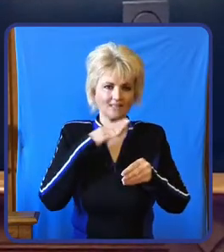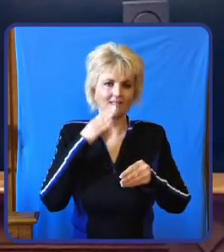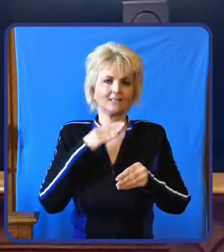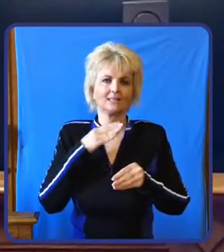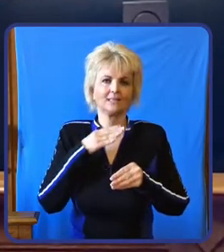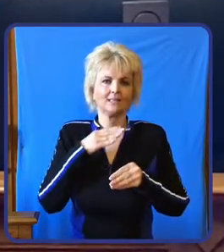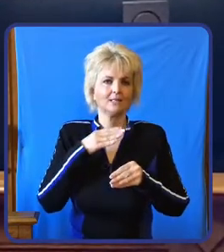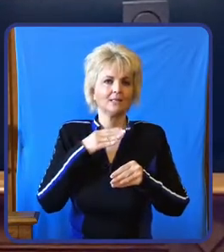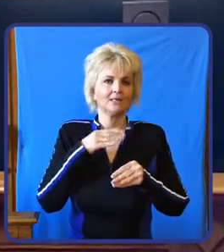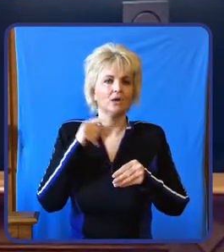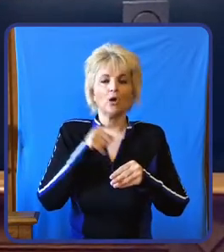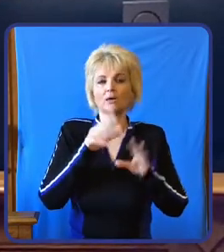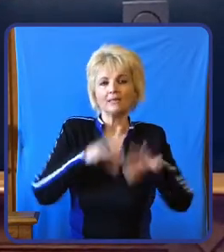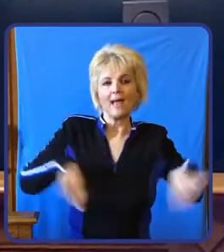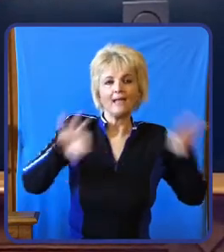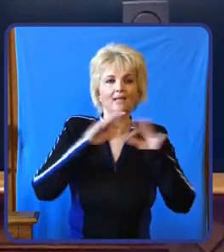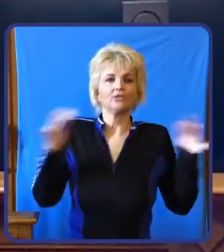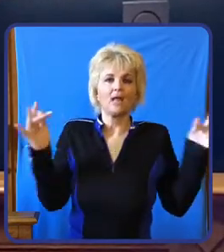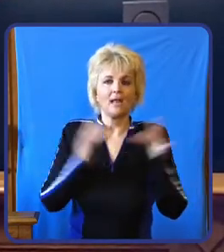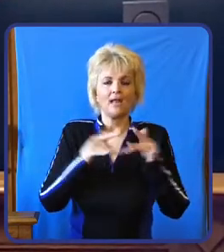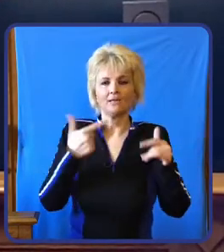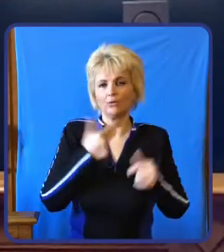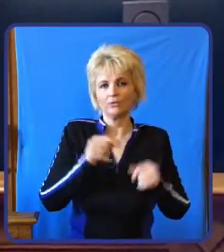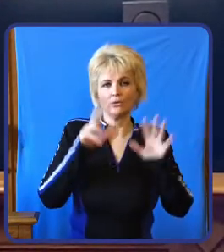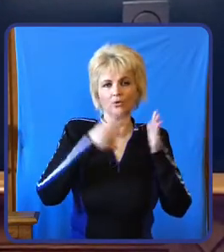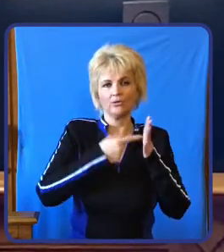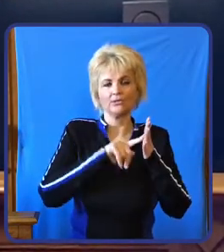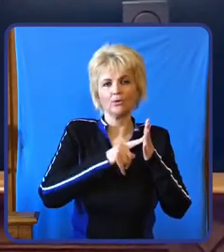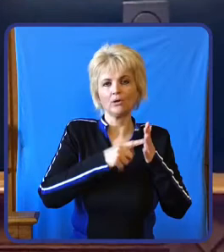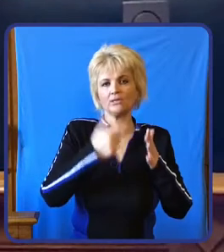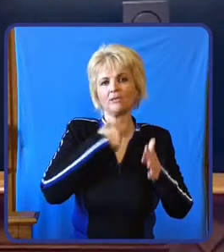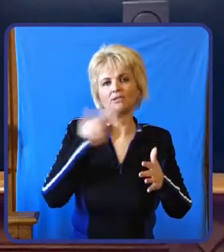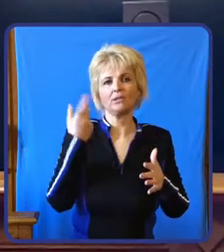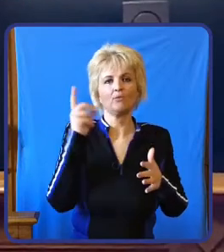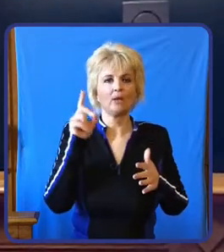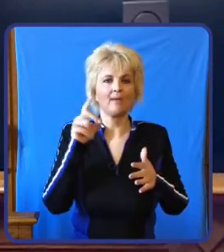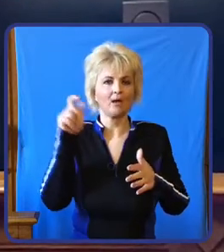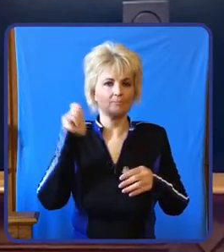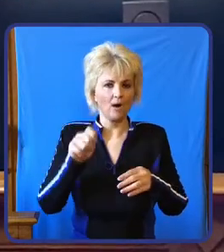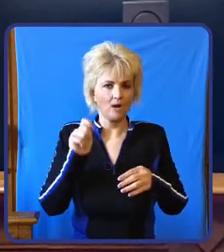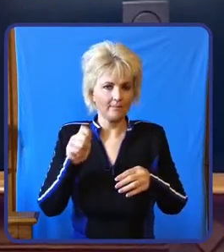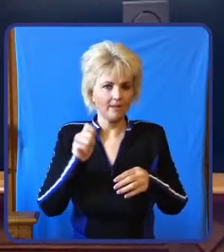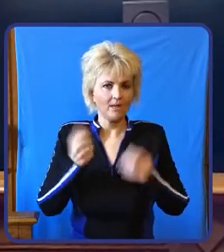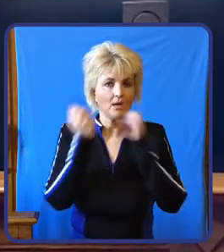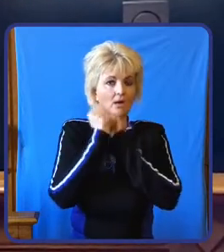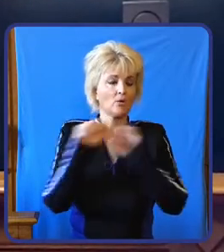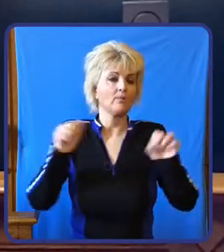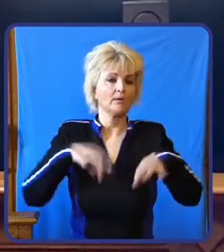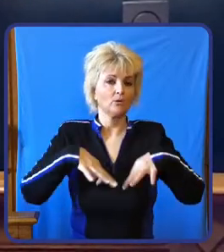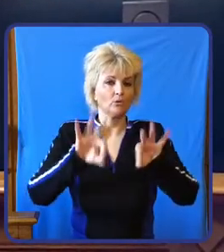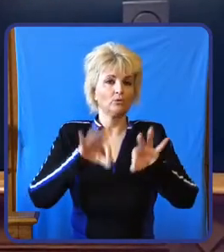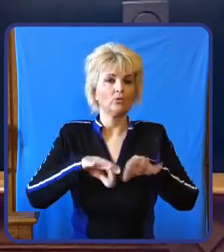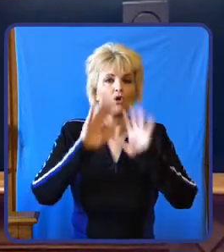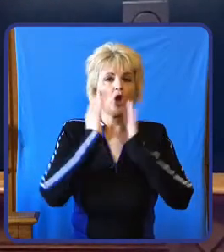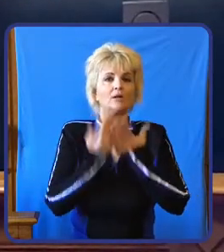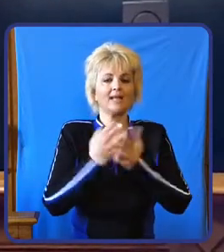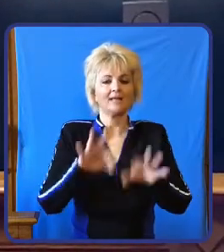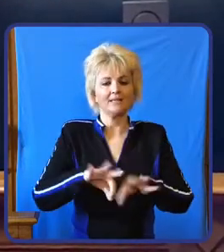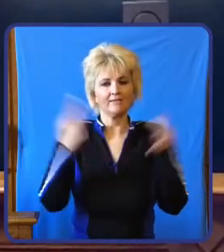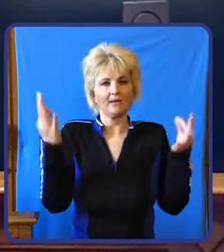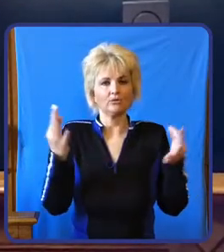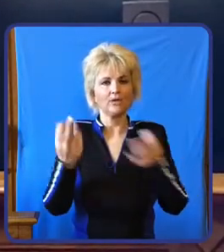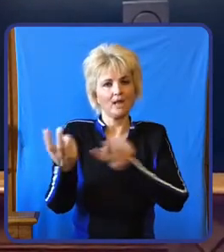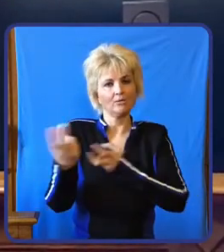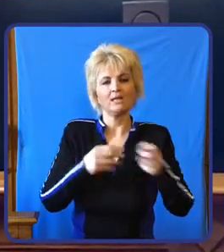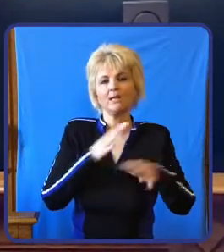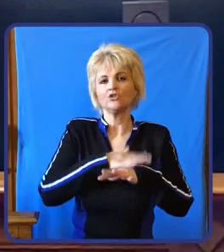Az teljes ellenzék, azt hiszem 28-szor szavazta volna meg a parlamentben a kommunista ügynökakták nyilvánosságra hozását,